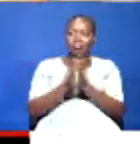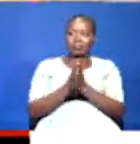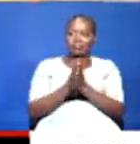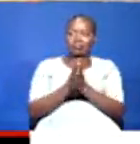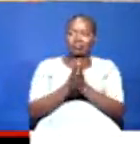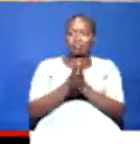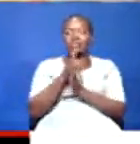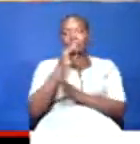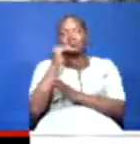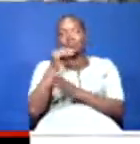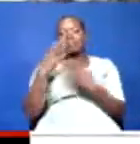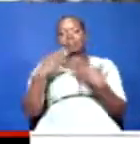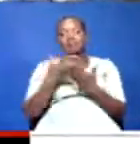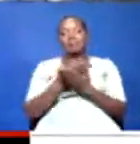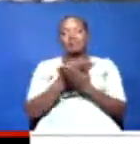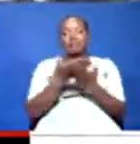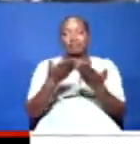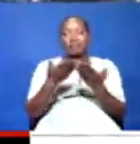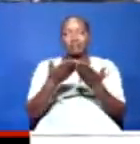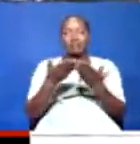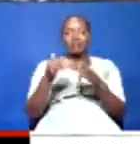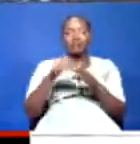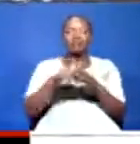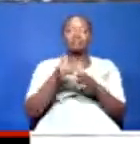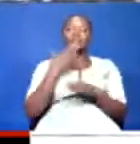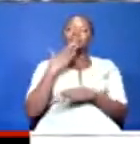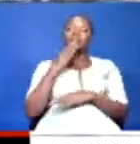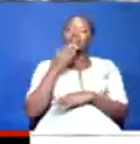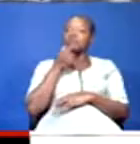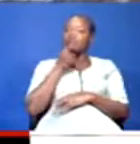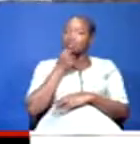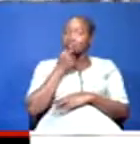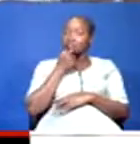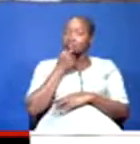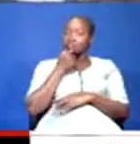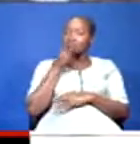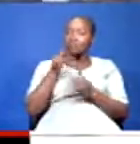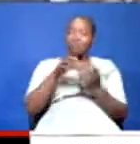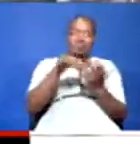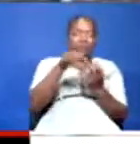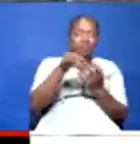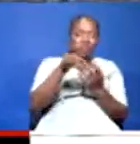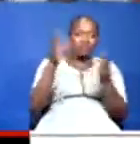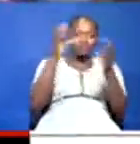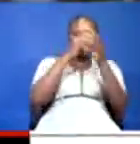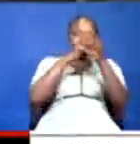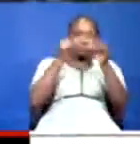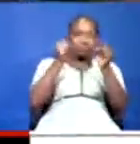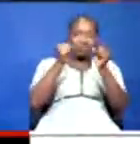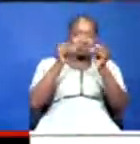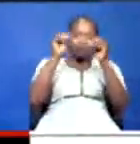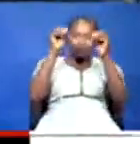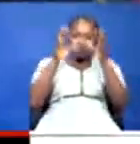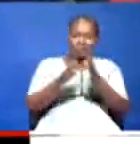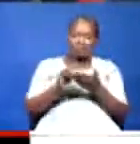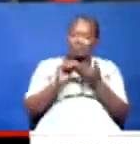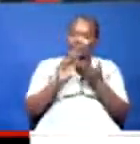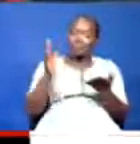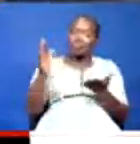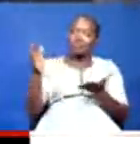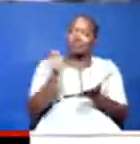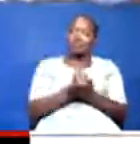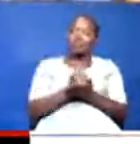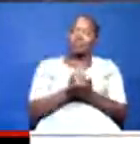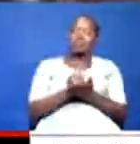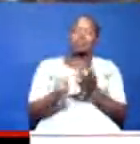Akiwahutubia wakazi wa kaunti hiyo kwa lugha yake ya kiasili, alisema iwapo atachaguliwa kuwa rais, walimu zaidi wataajiriwa ili kuafikia